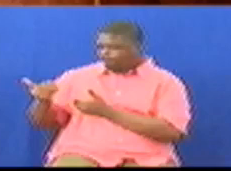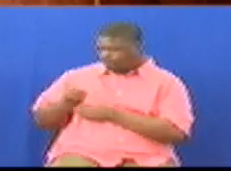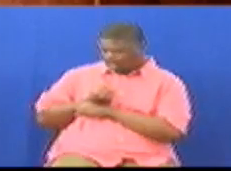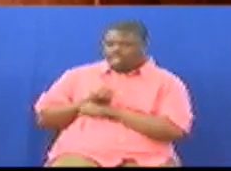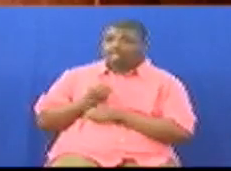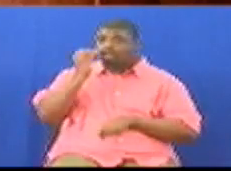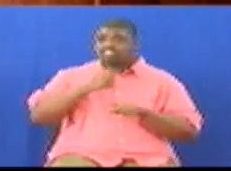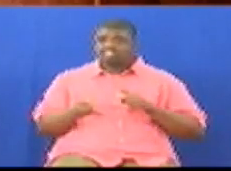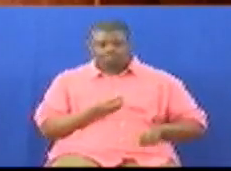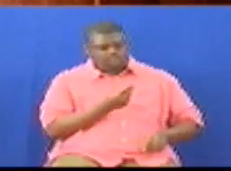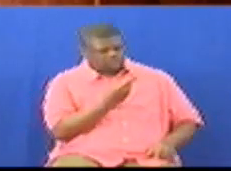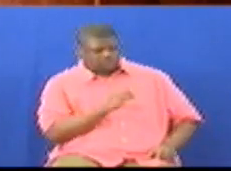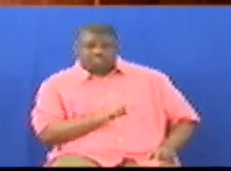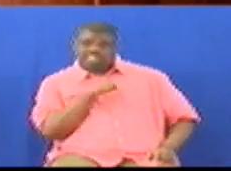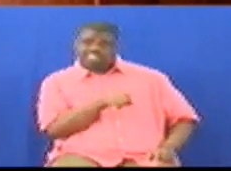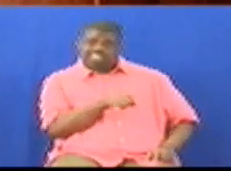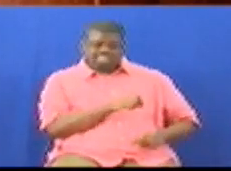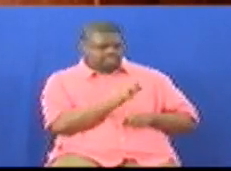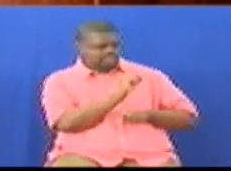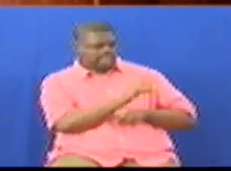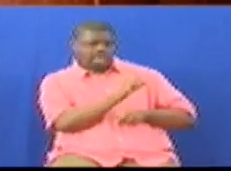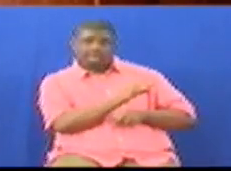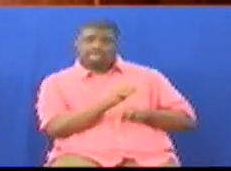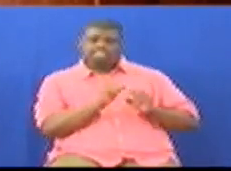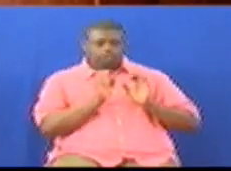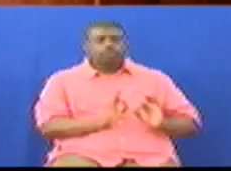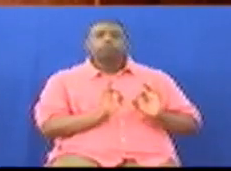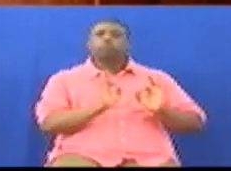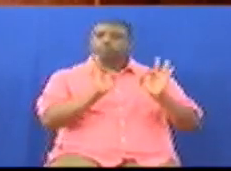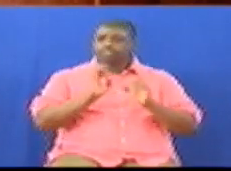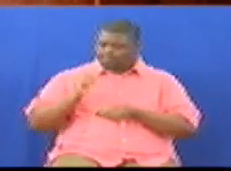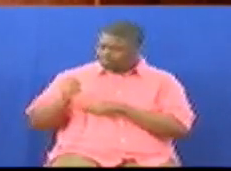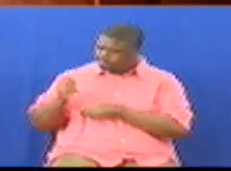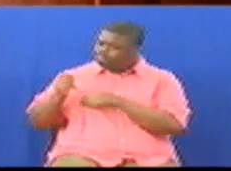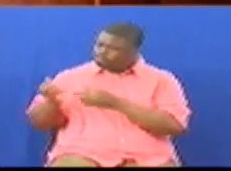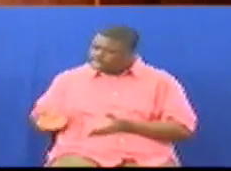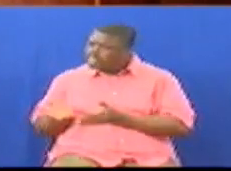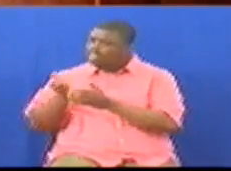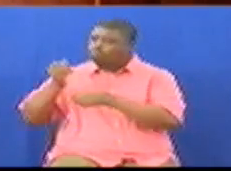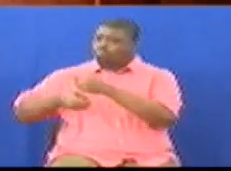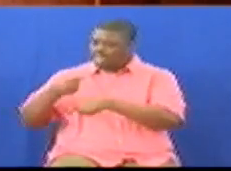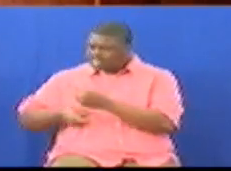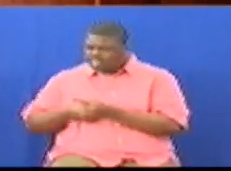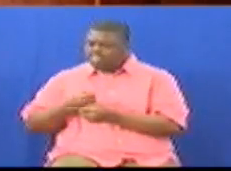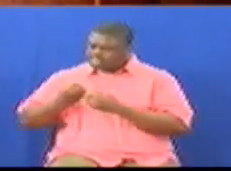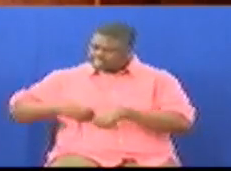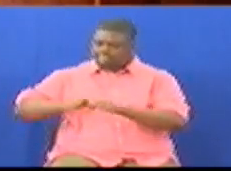tu. Hii ni ishara kwamba ni ishara njema kwamba miradi ya maendeleo inaweza kutekelezwa kwa uhakika zaidi